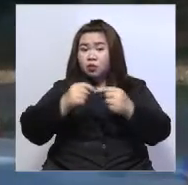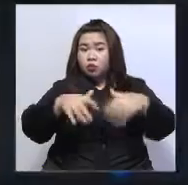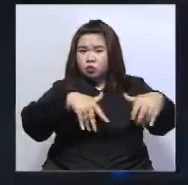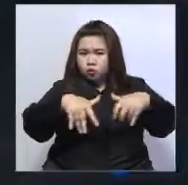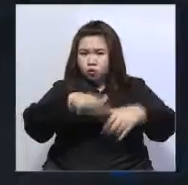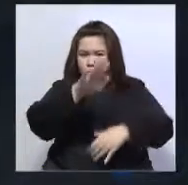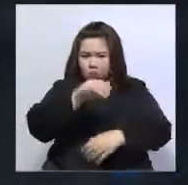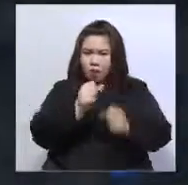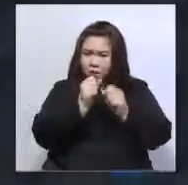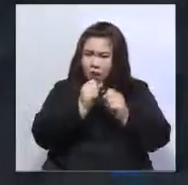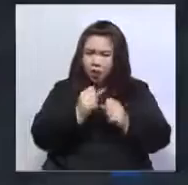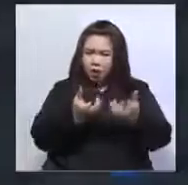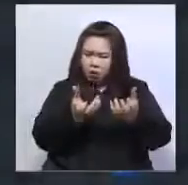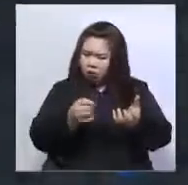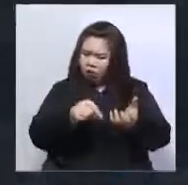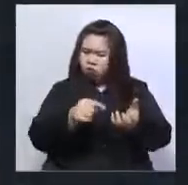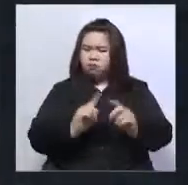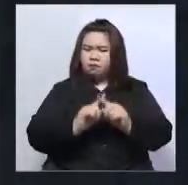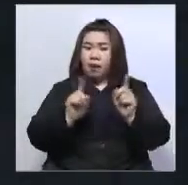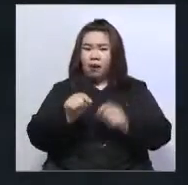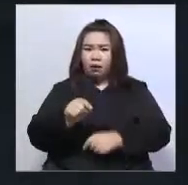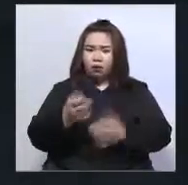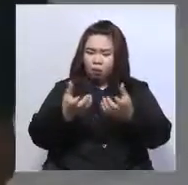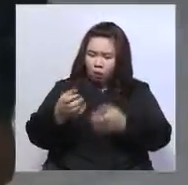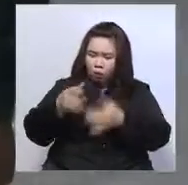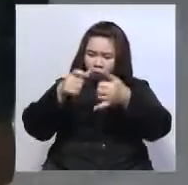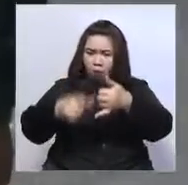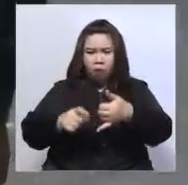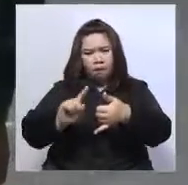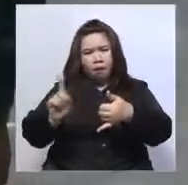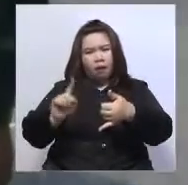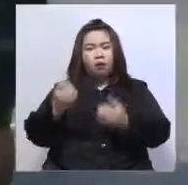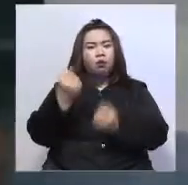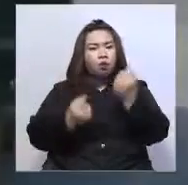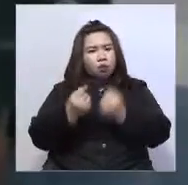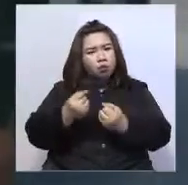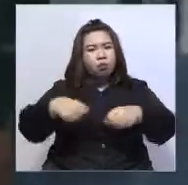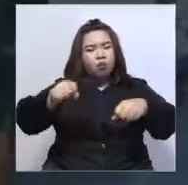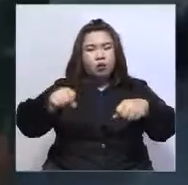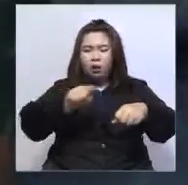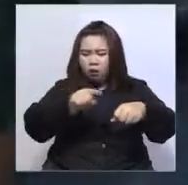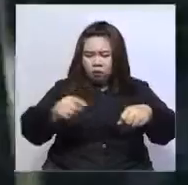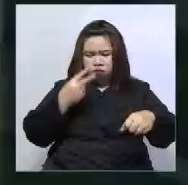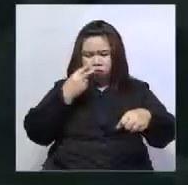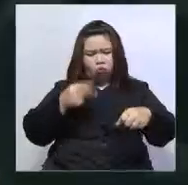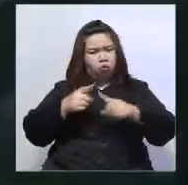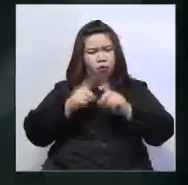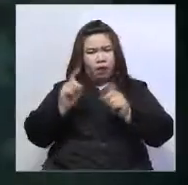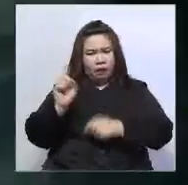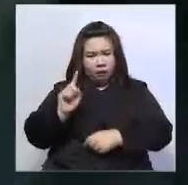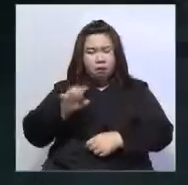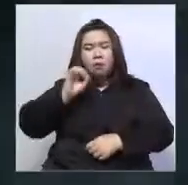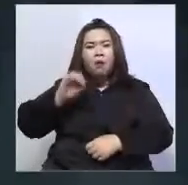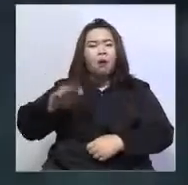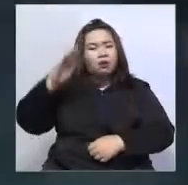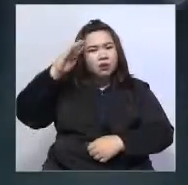นให้หมั่นสังเกตสิ่งของรวมถึงวัตถุต้องสงสัยแล้วก็บุคคลรถยนต์รถจักรยานยนต์ที่จะนำมาจอดด้วยนะคะเ